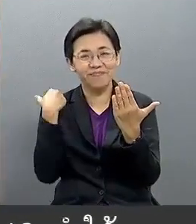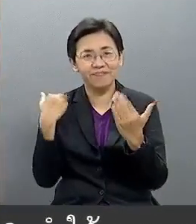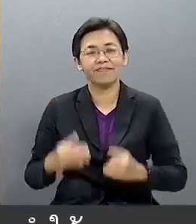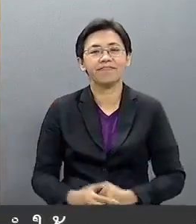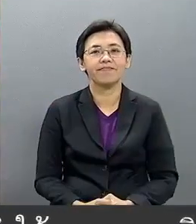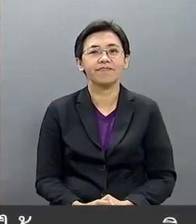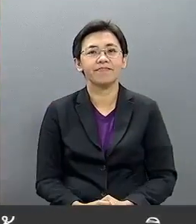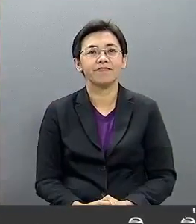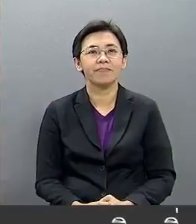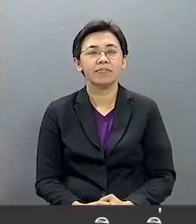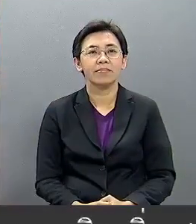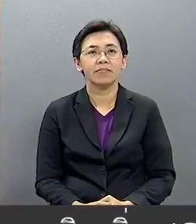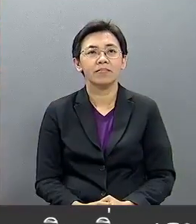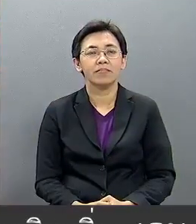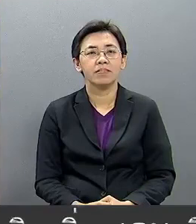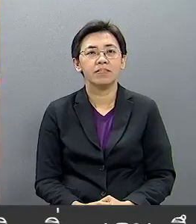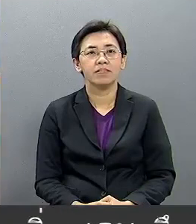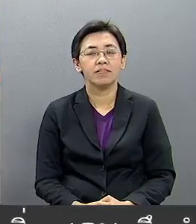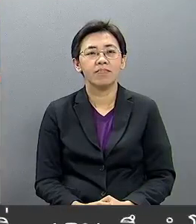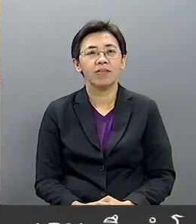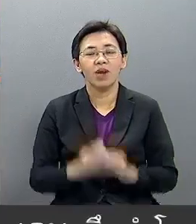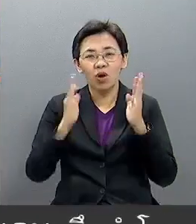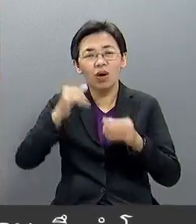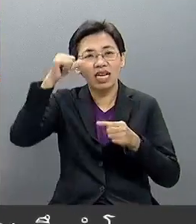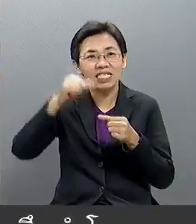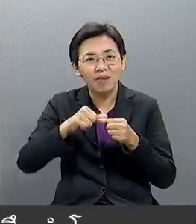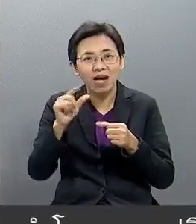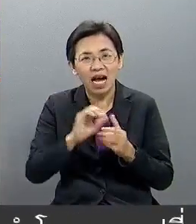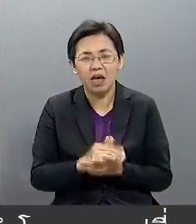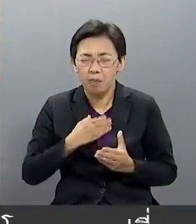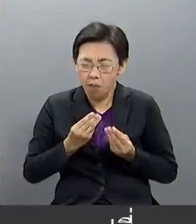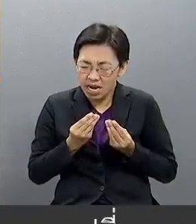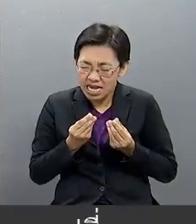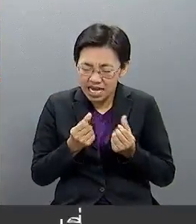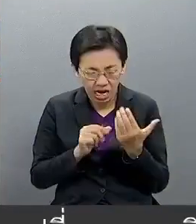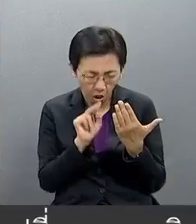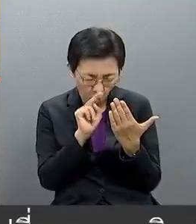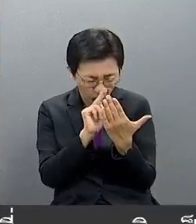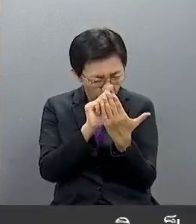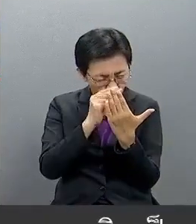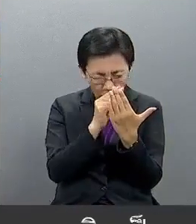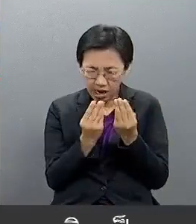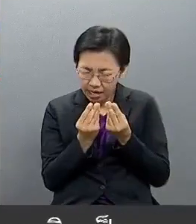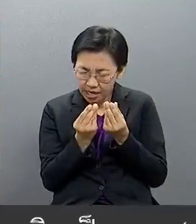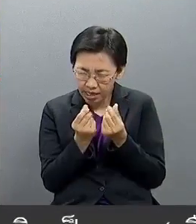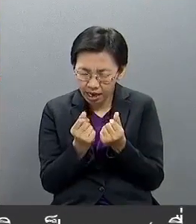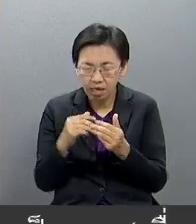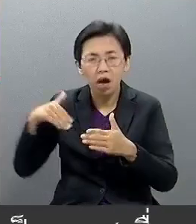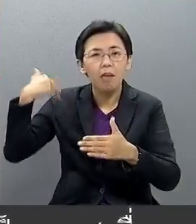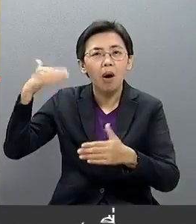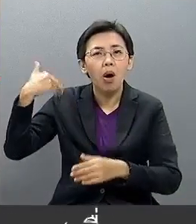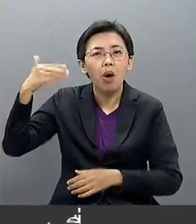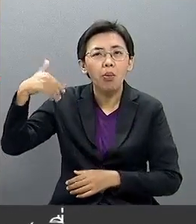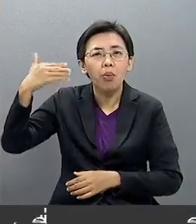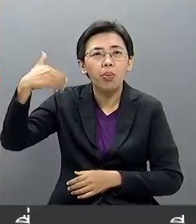์คำว่าผู้กันหนวดหนูจะเป็นภาพจำผมคือความละเอียดเป็นภาพจำผมแต่เมื่อเวลาวันหนึ่งที่เราเขียนภาพมาแ